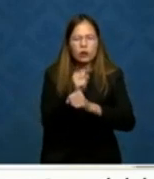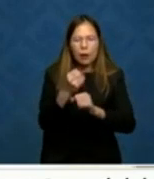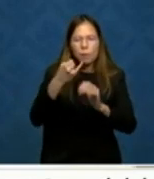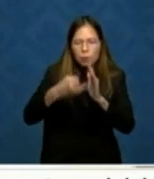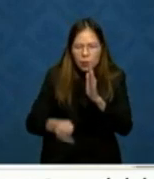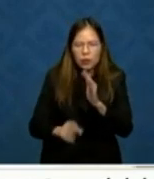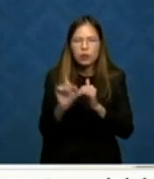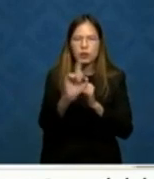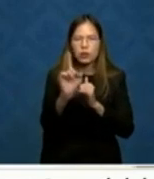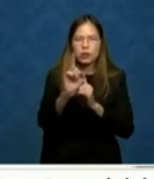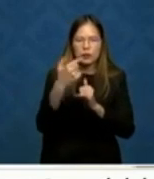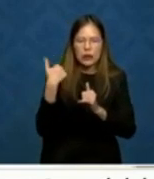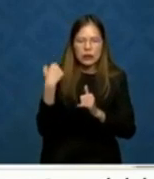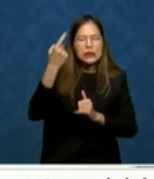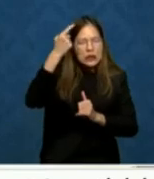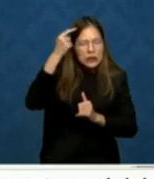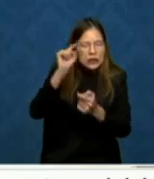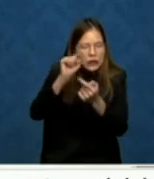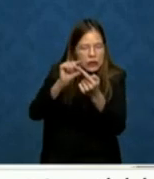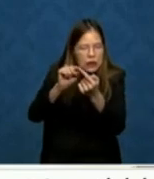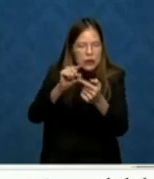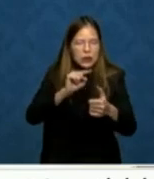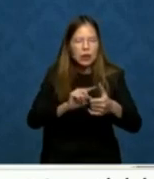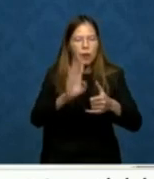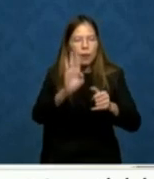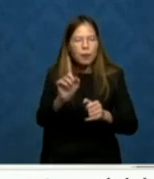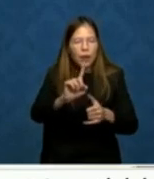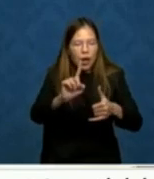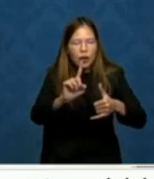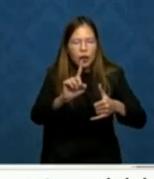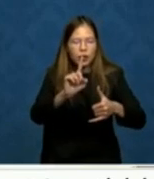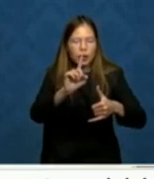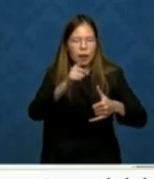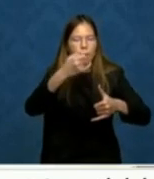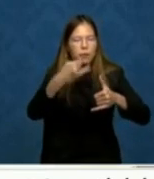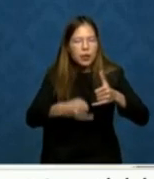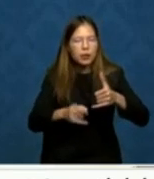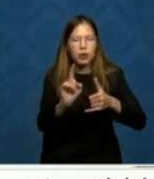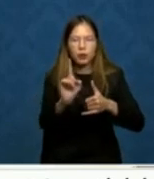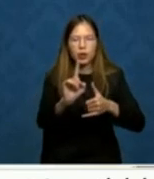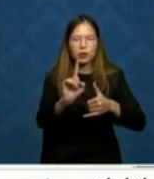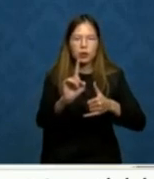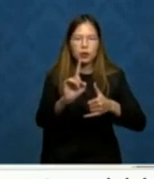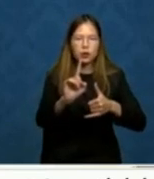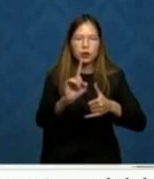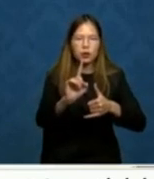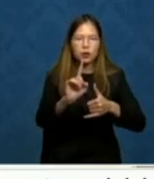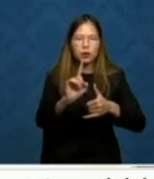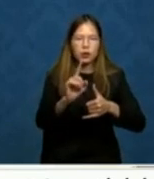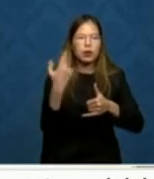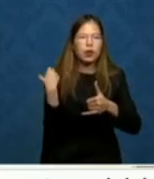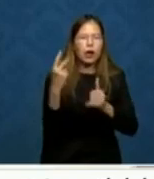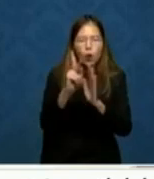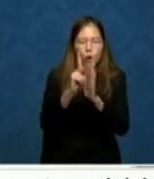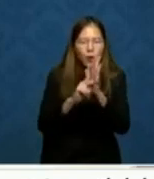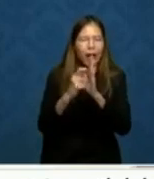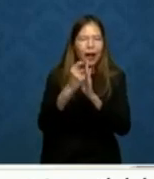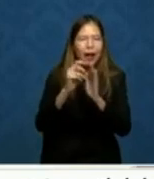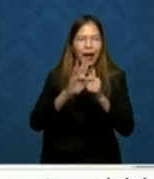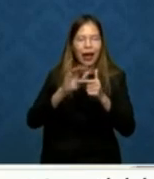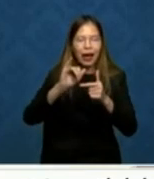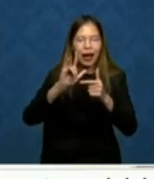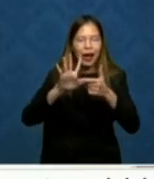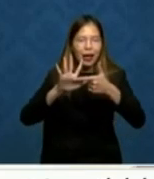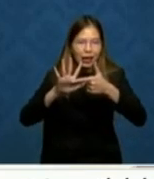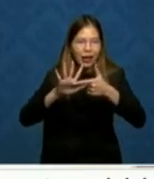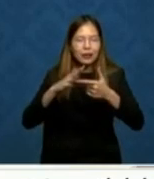ดว่าเขามีเจตนาที่เข้าองค์ประกอบของการกระทำความผิดหรือไม่ซึ่งในทางคดีอาญาเราเรียกหลักการนี้ว่า burden